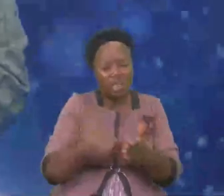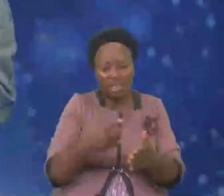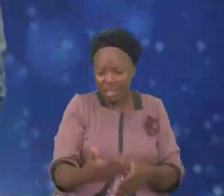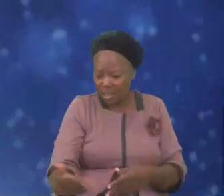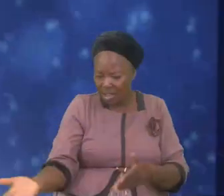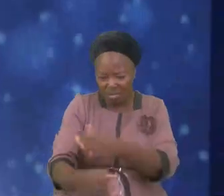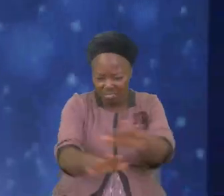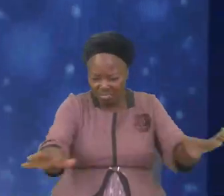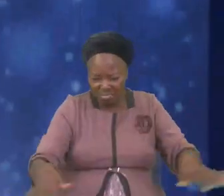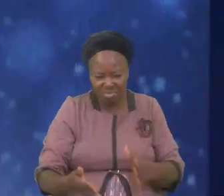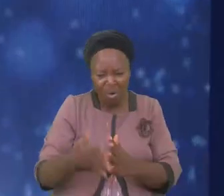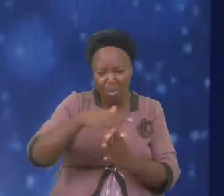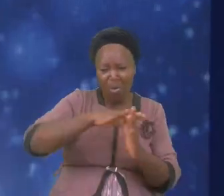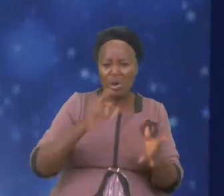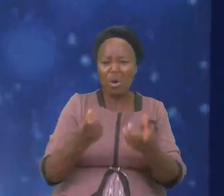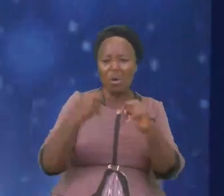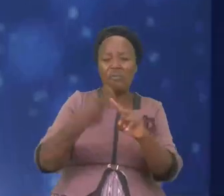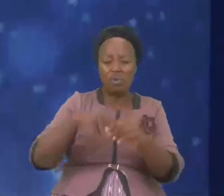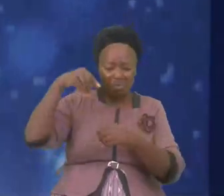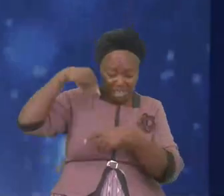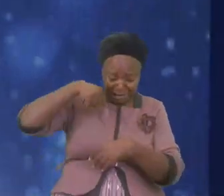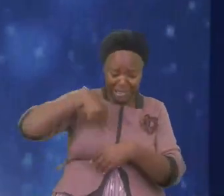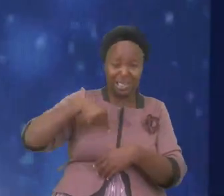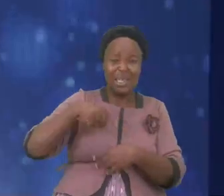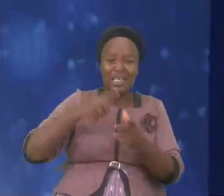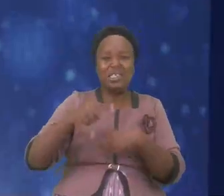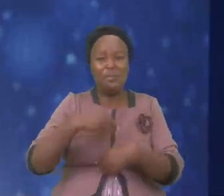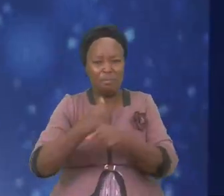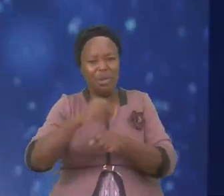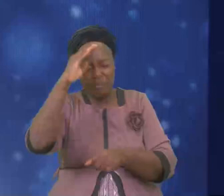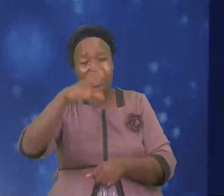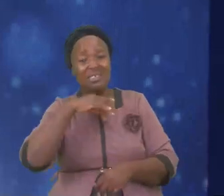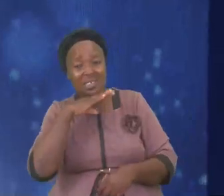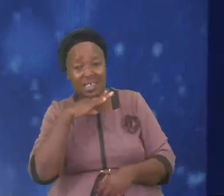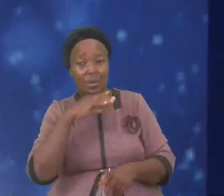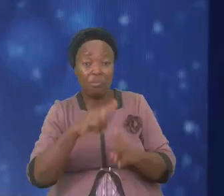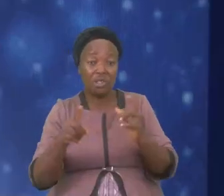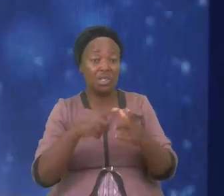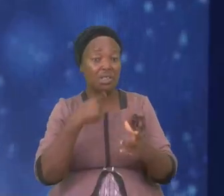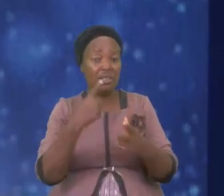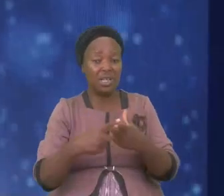du dedans. Essouille l'homme. Mais nous,